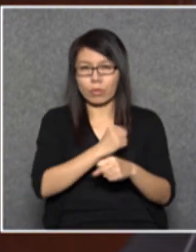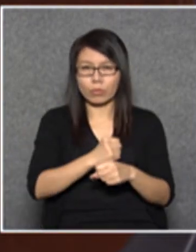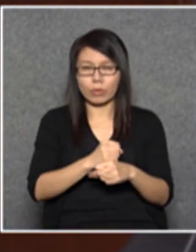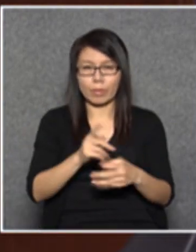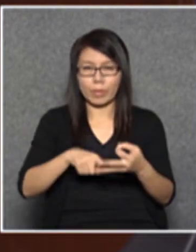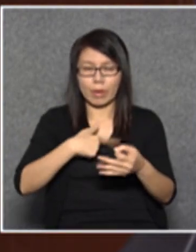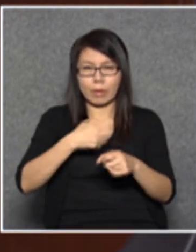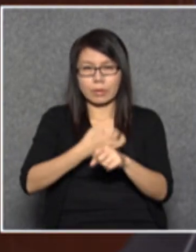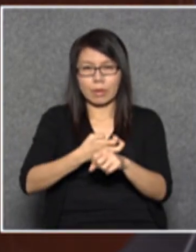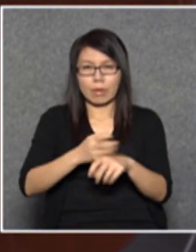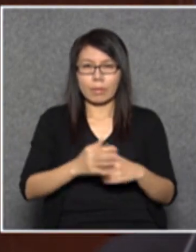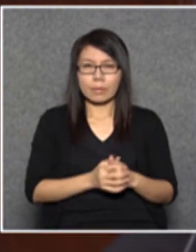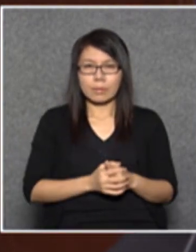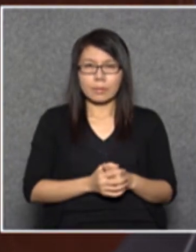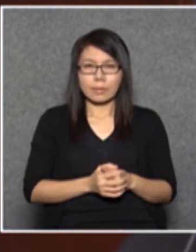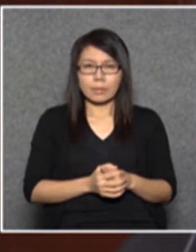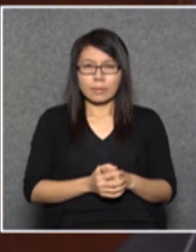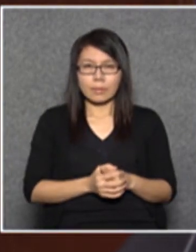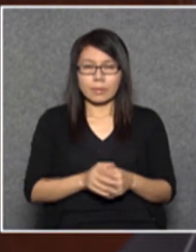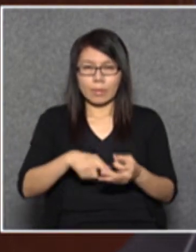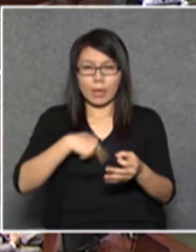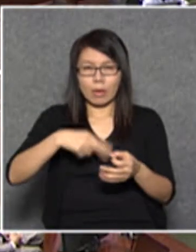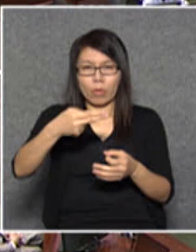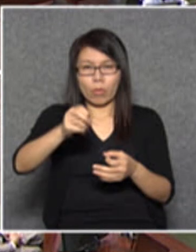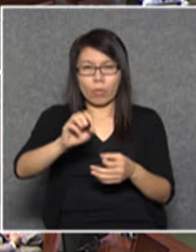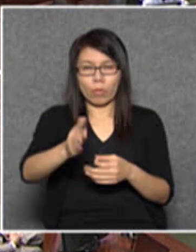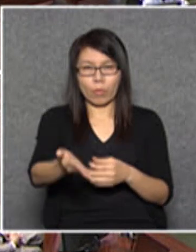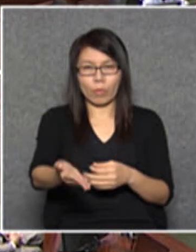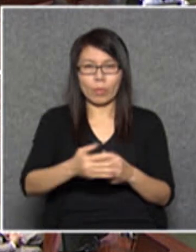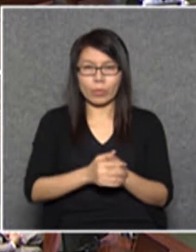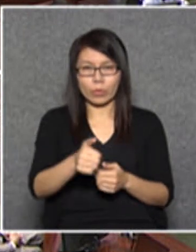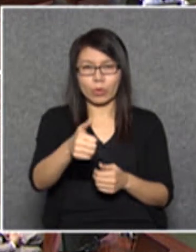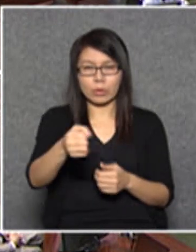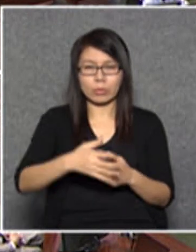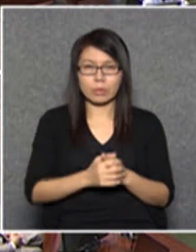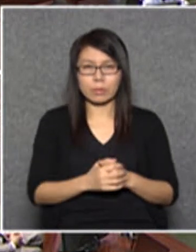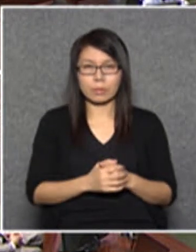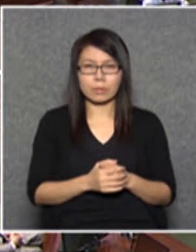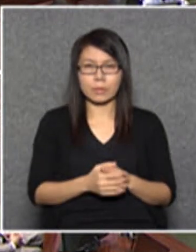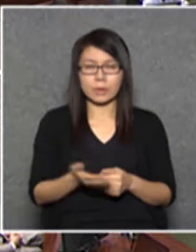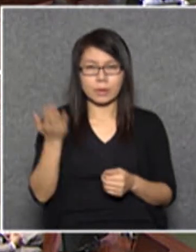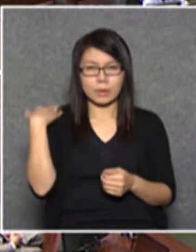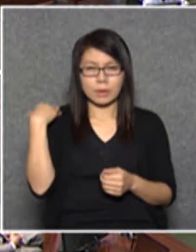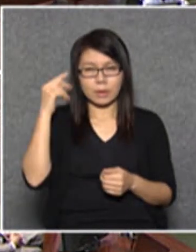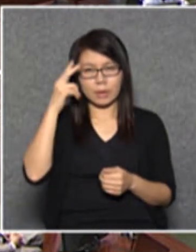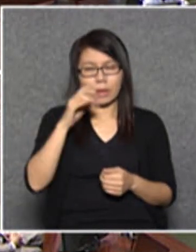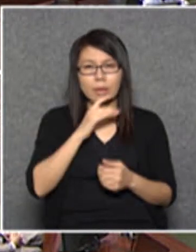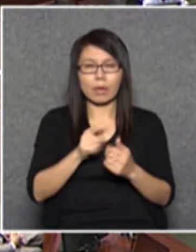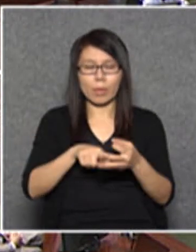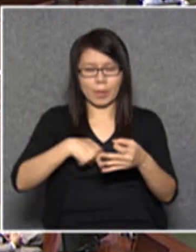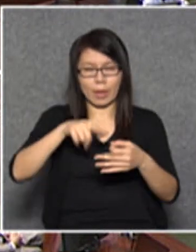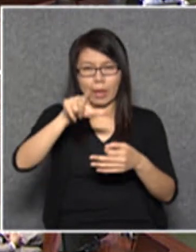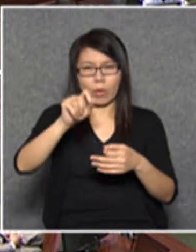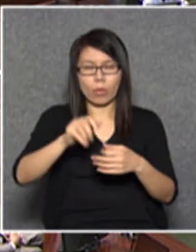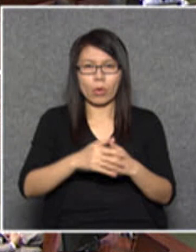議員，何俊賢議員， 多謝主席。前幾日我有位姓盧嘅朋友，就